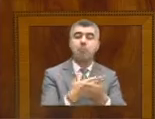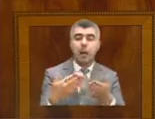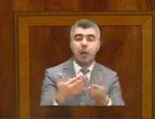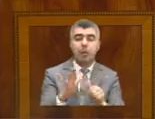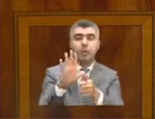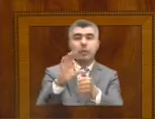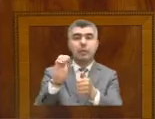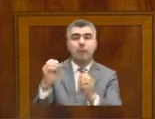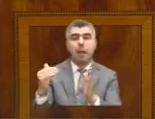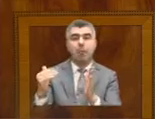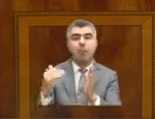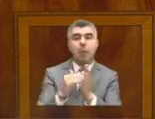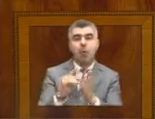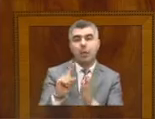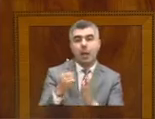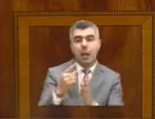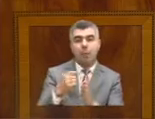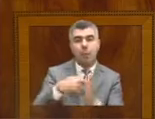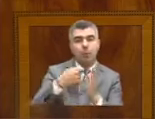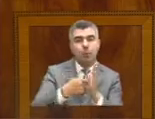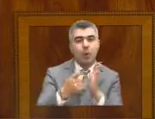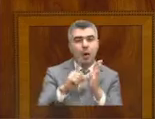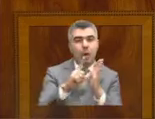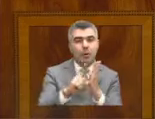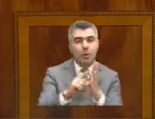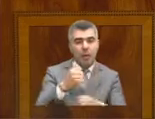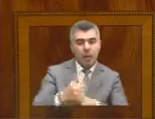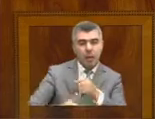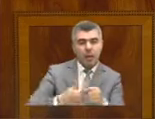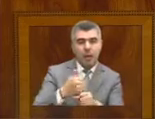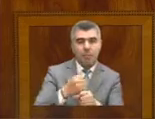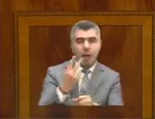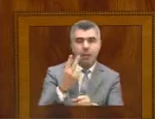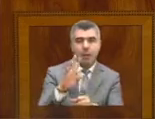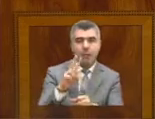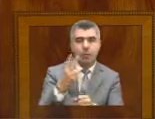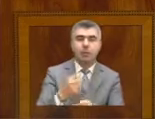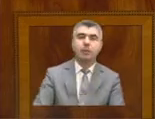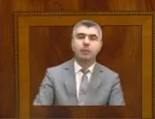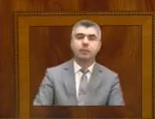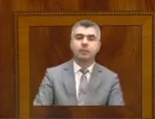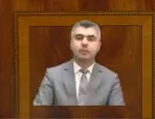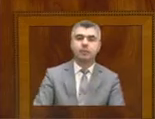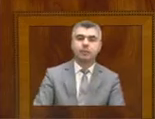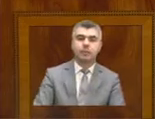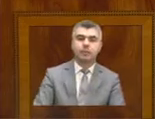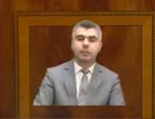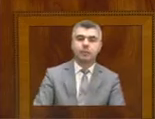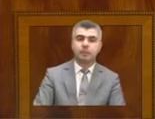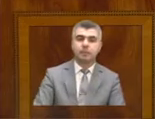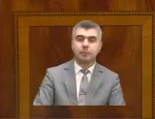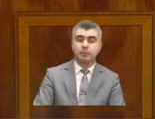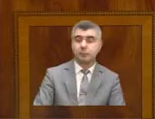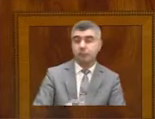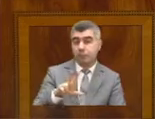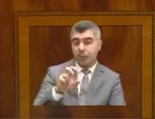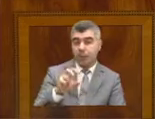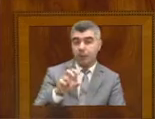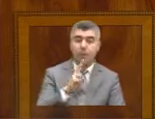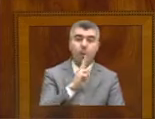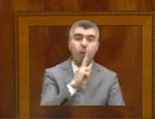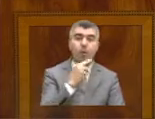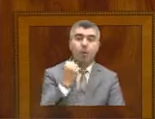85.6 مليار درهم برسم مشروع قانون المالية لسنة 2025. وإدراكا من الحكومة